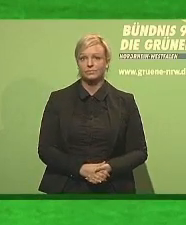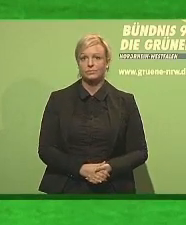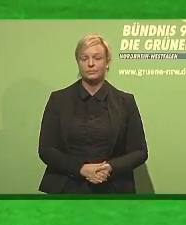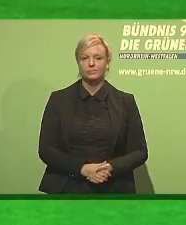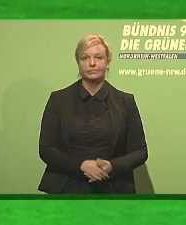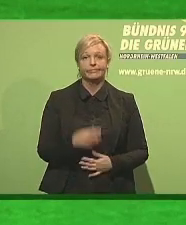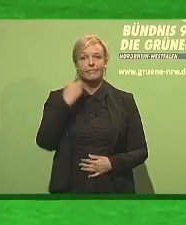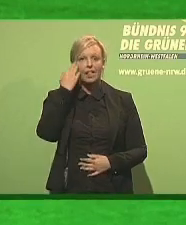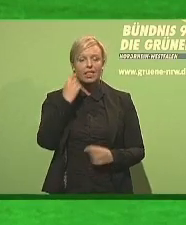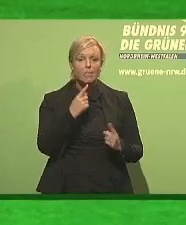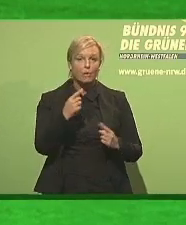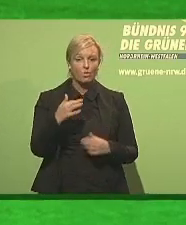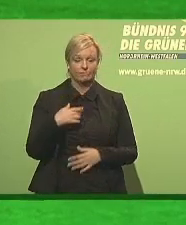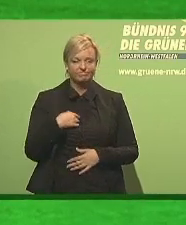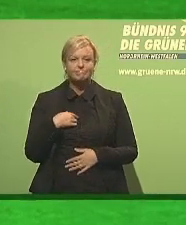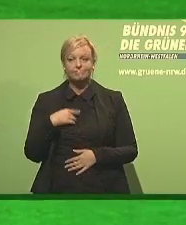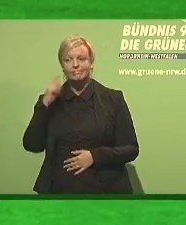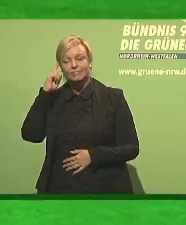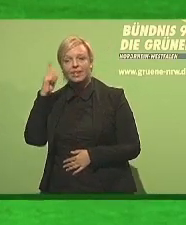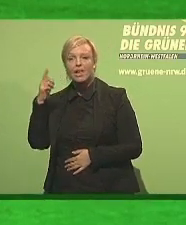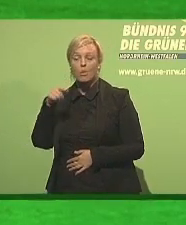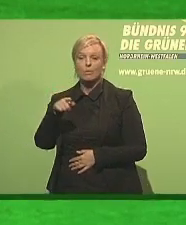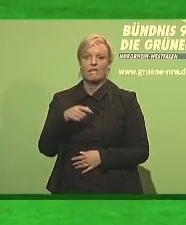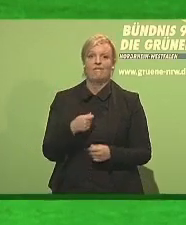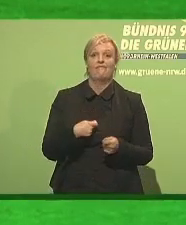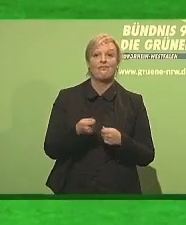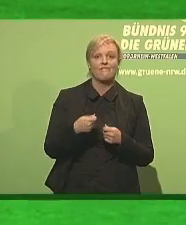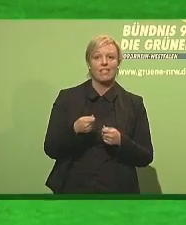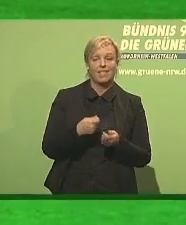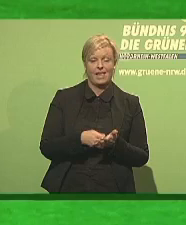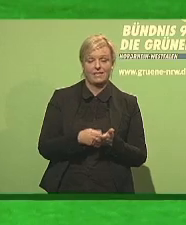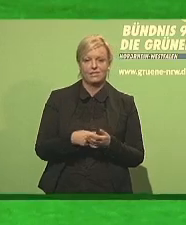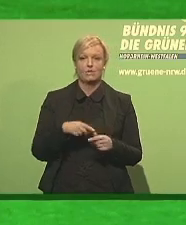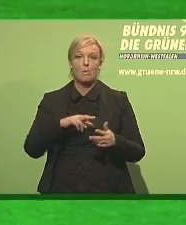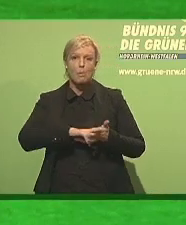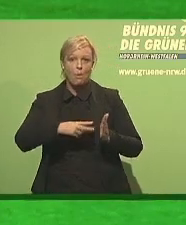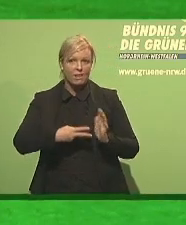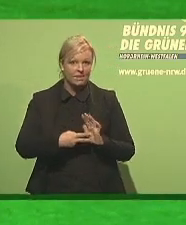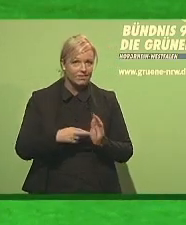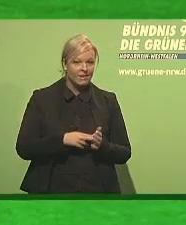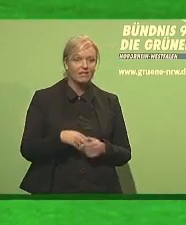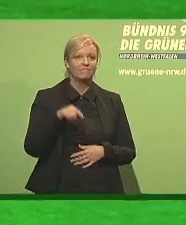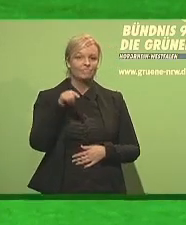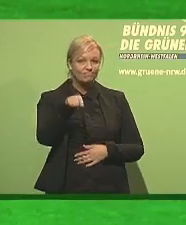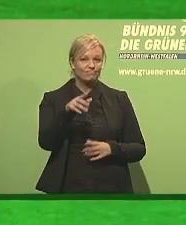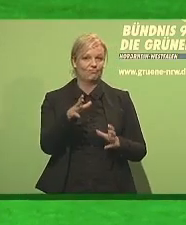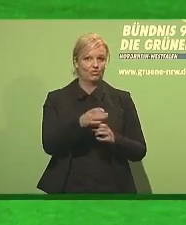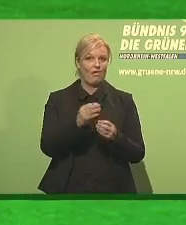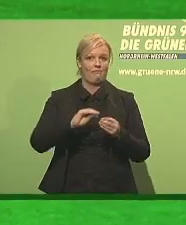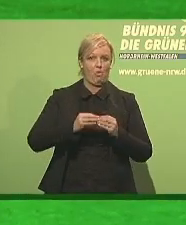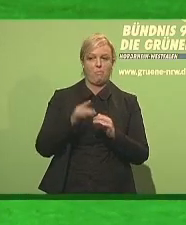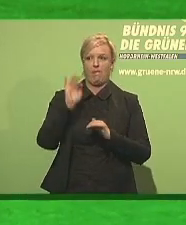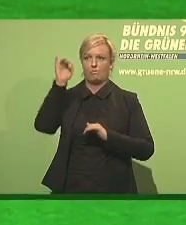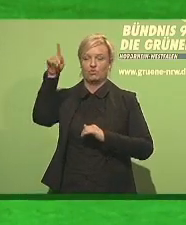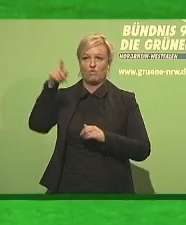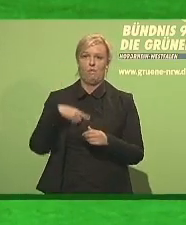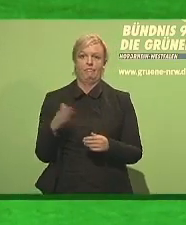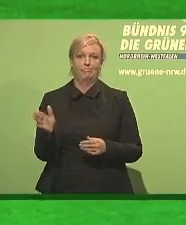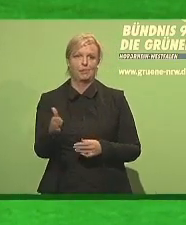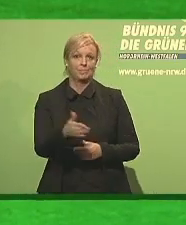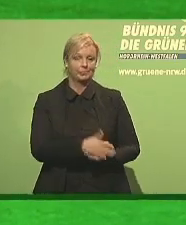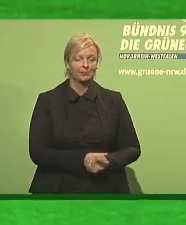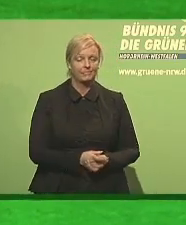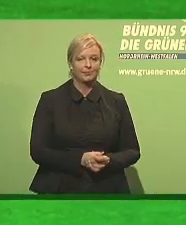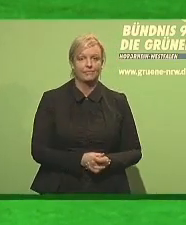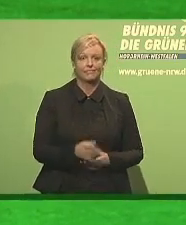Liebe Grüne, ich bin überzeugt, gerade in der Finanzpolitik liegt ein Schlüssel, um diese Probleme in den nächsten Jahren anzugehen. Wir müssen dafür sorgen, dass